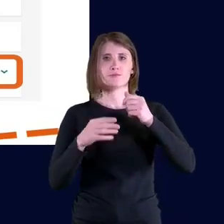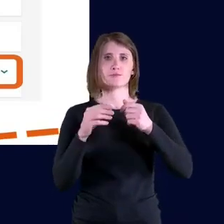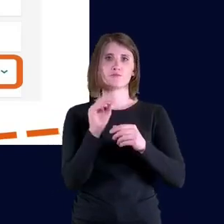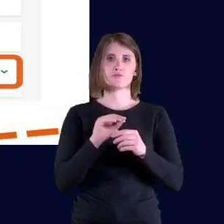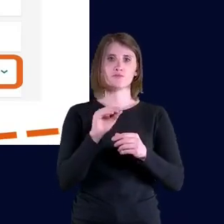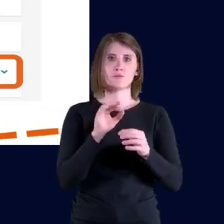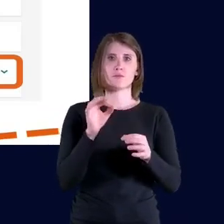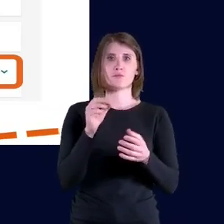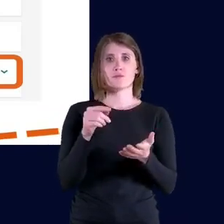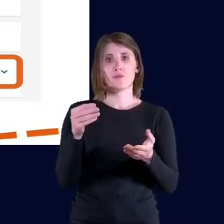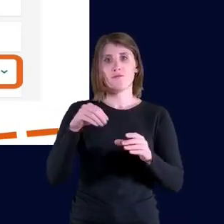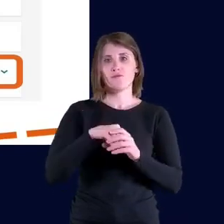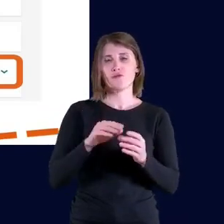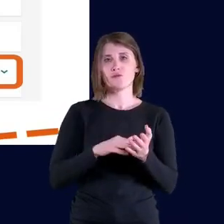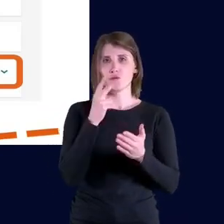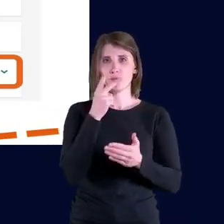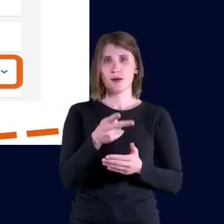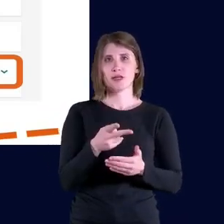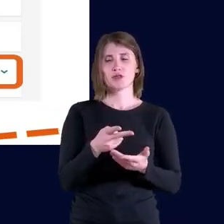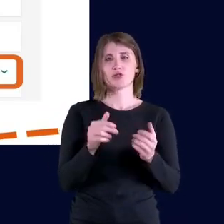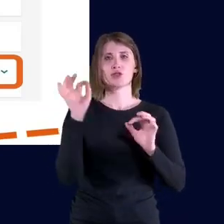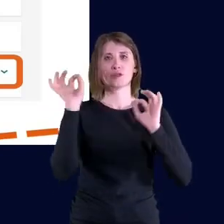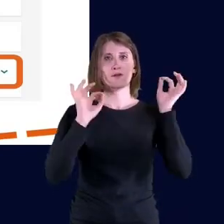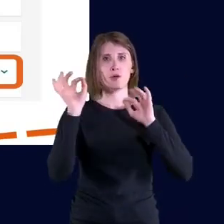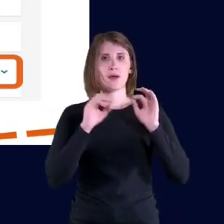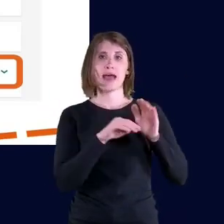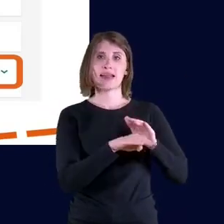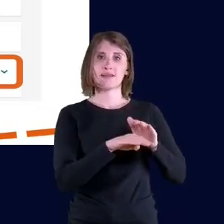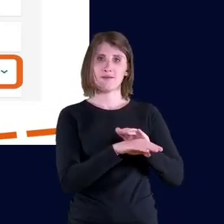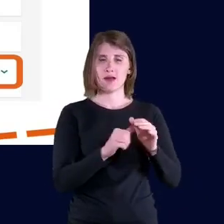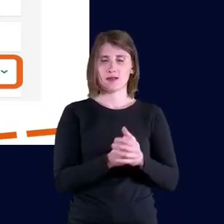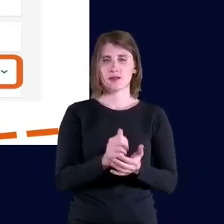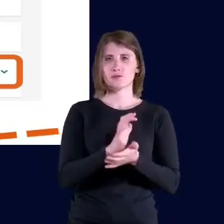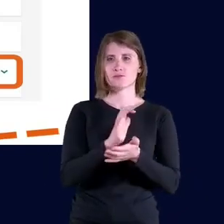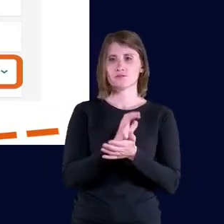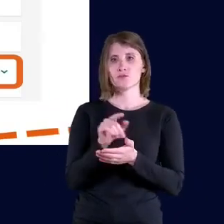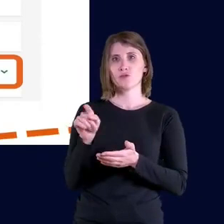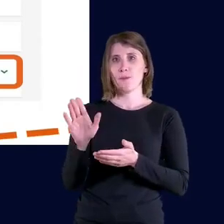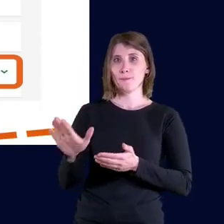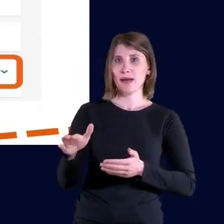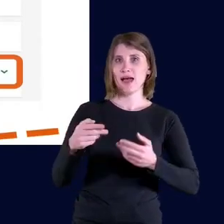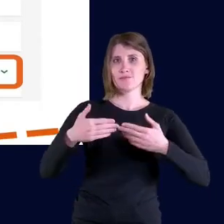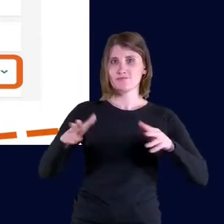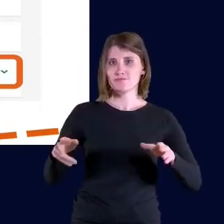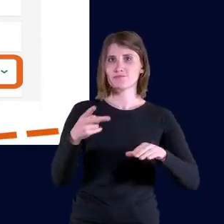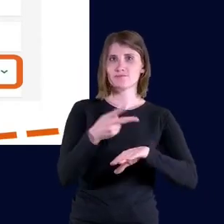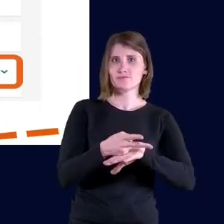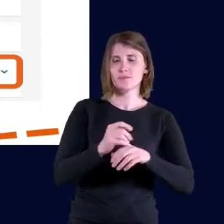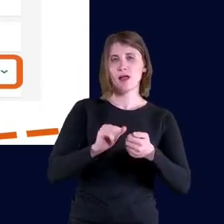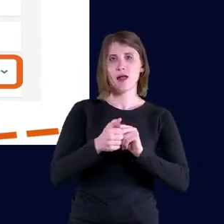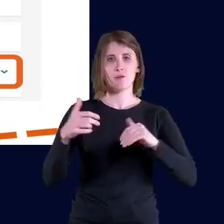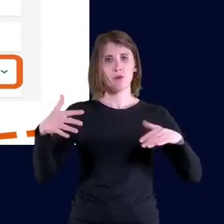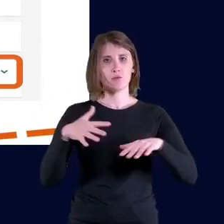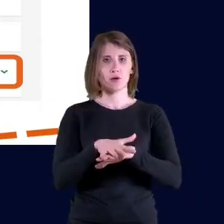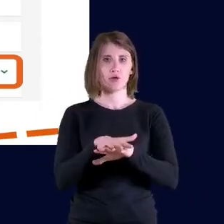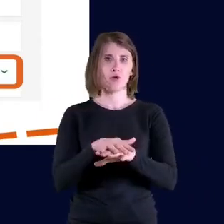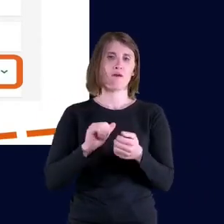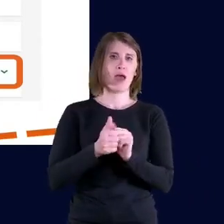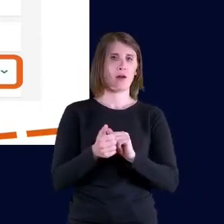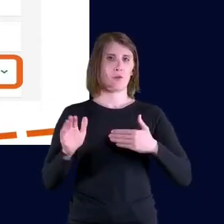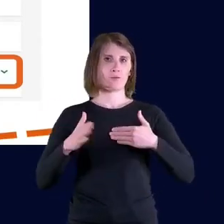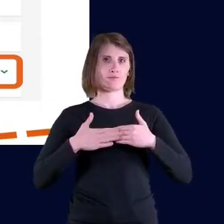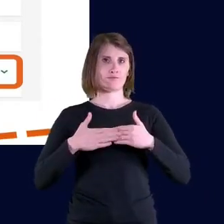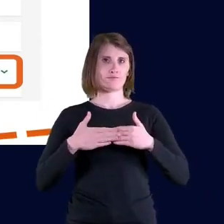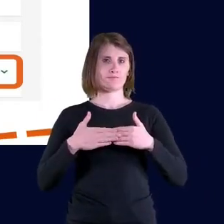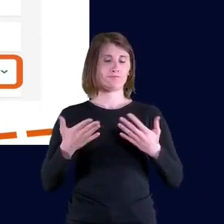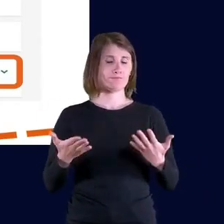Też na informacje archiwalne czy czasopismo jest w modelu Open Access 3 hybrydowym czy jest zamknięte jeżeli